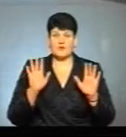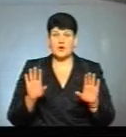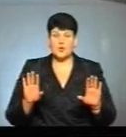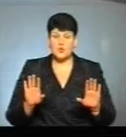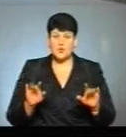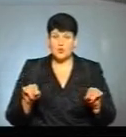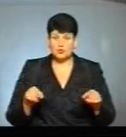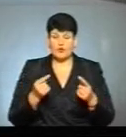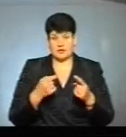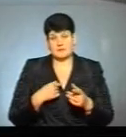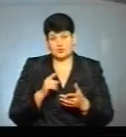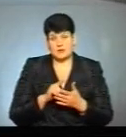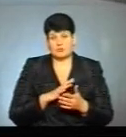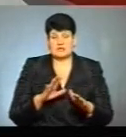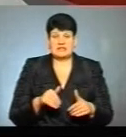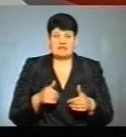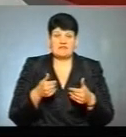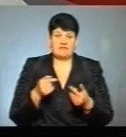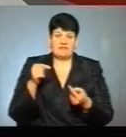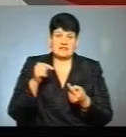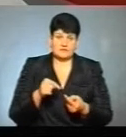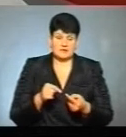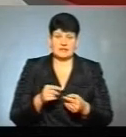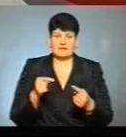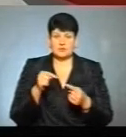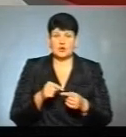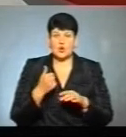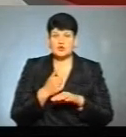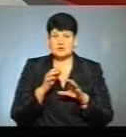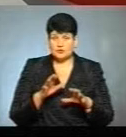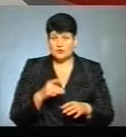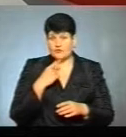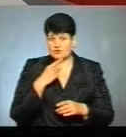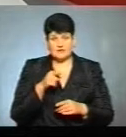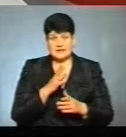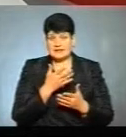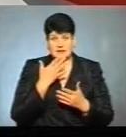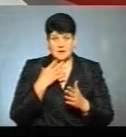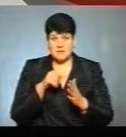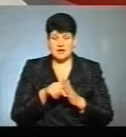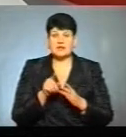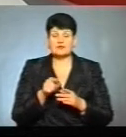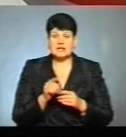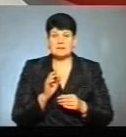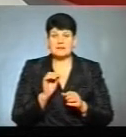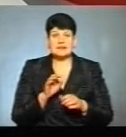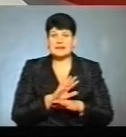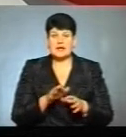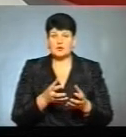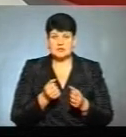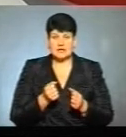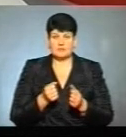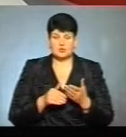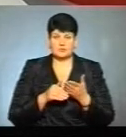були дати висновки на відповідність Конституції, попередивши їх про те, що вони не є в перспективному плані, і що в них є загроза, що вони не отримують